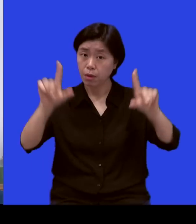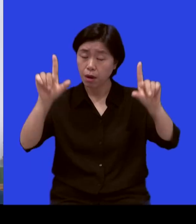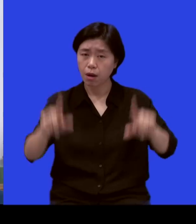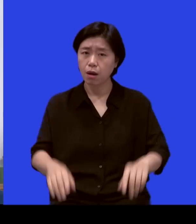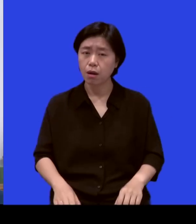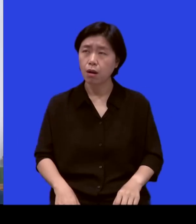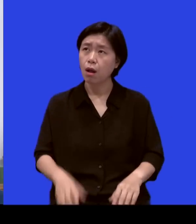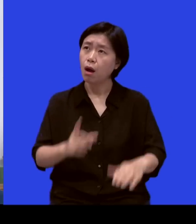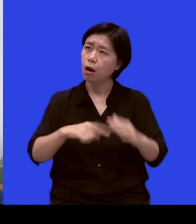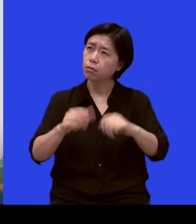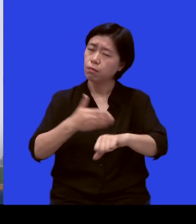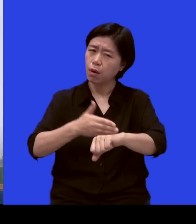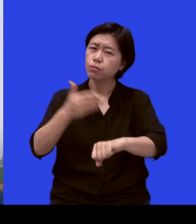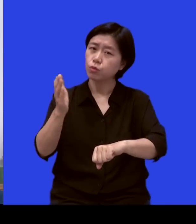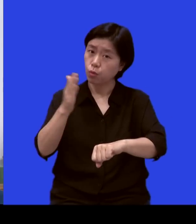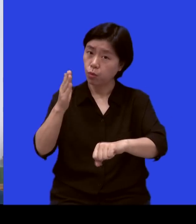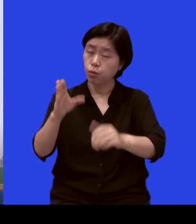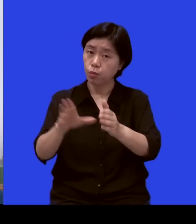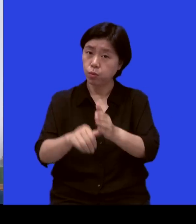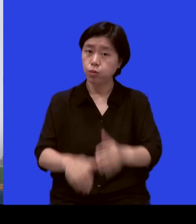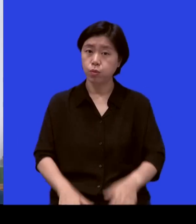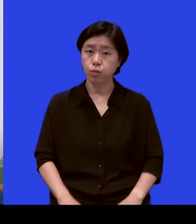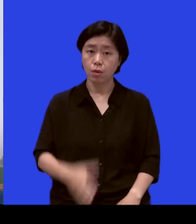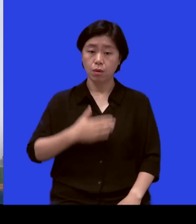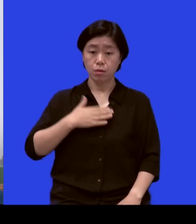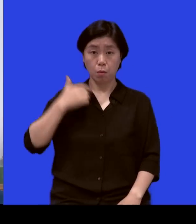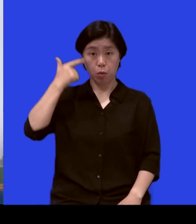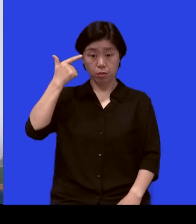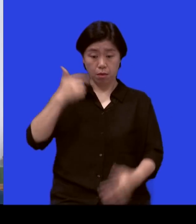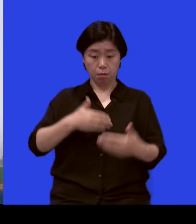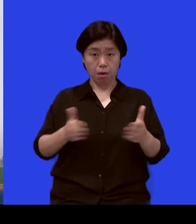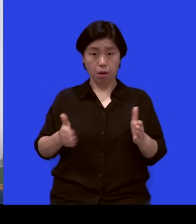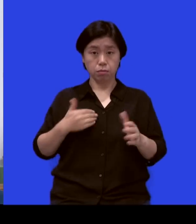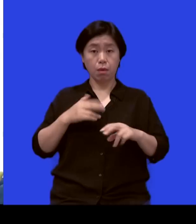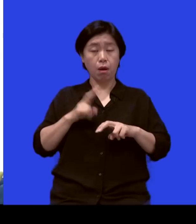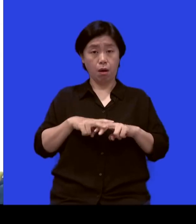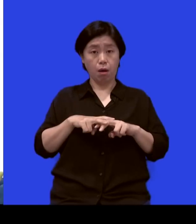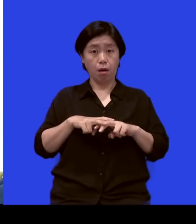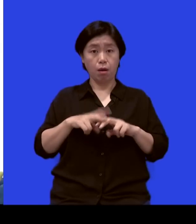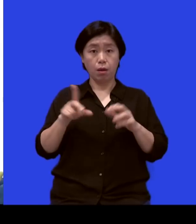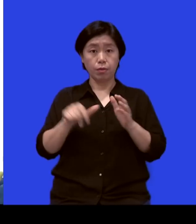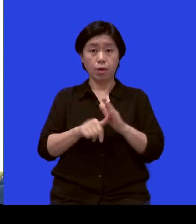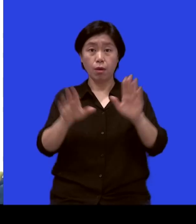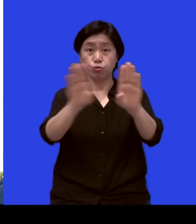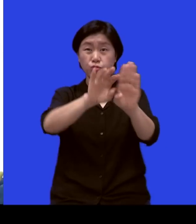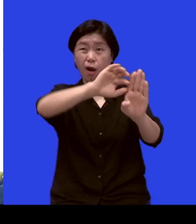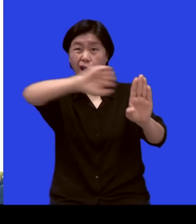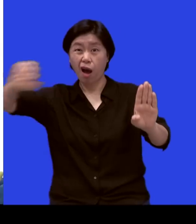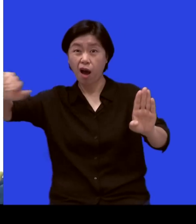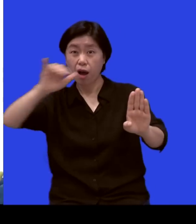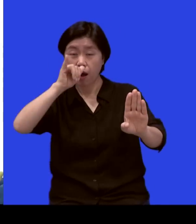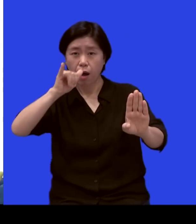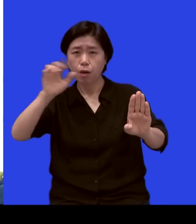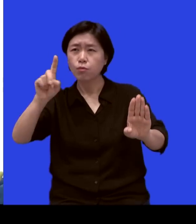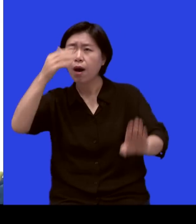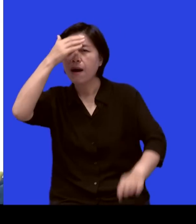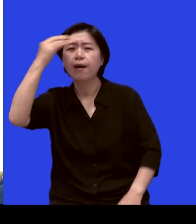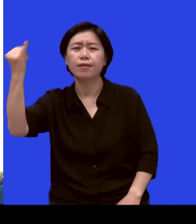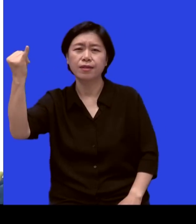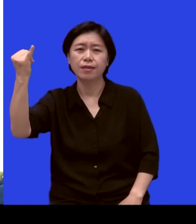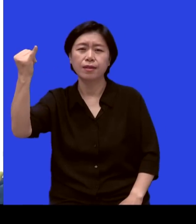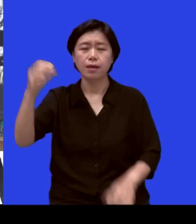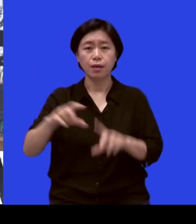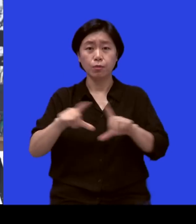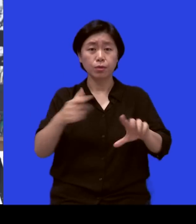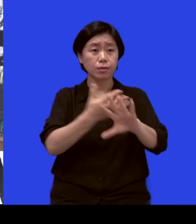9시쯤 됐는데 웬 할머니 한 분이 내 방 문을 쑥 열고 들어오시는 거예요. 네. 근데 보통 남의 방 문을 열면